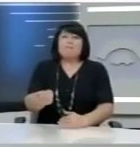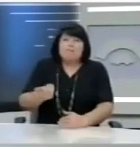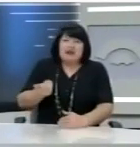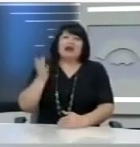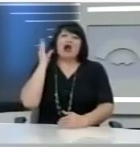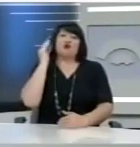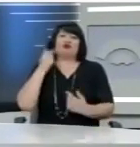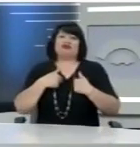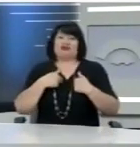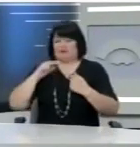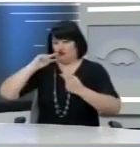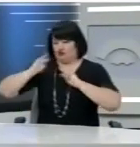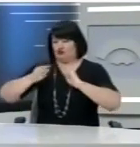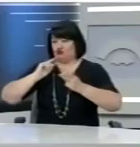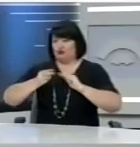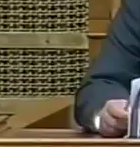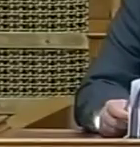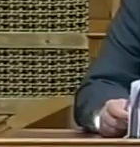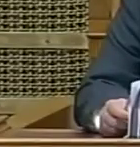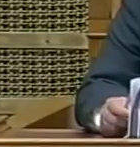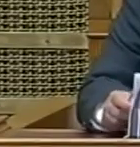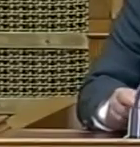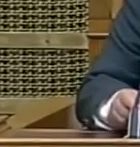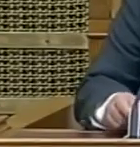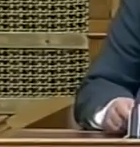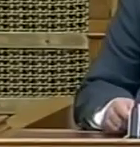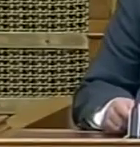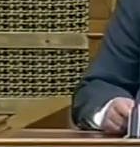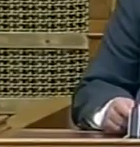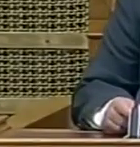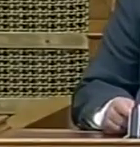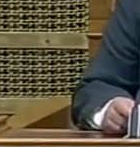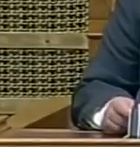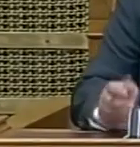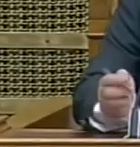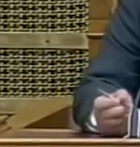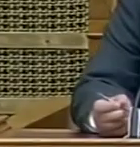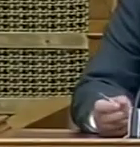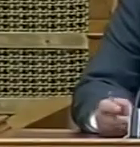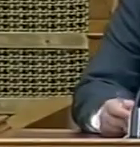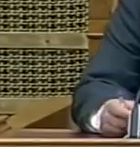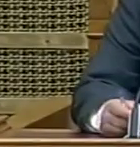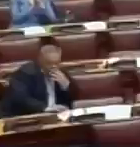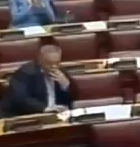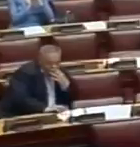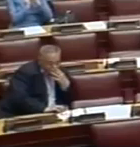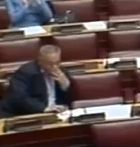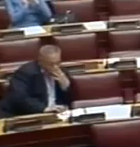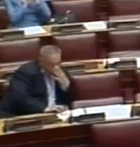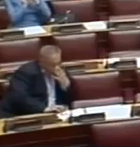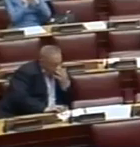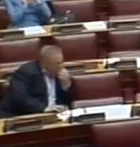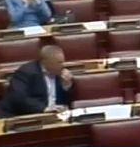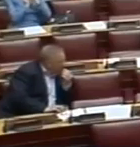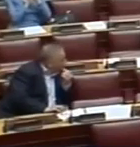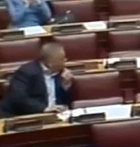ακούσεις τον αντίλογο, έχεις προαποφασίσει. Υπέρ της άρσης της βουλευτικής ασυλίας του Παύλου Πολάκη για την υπόθεση καταγραφής